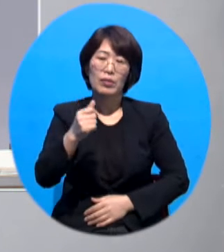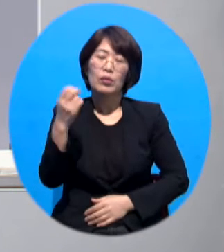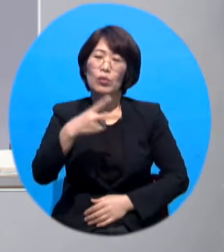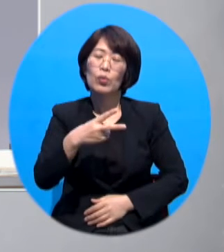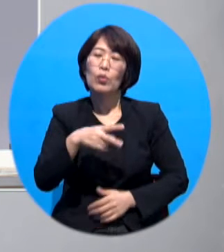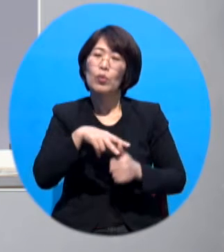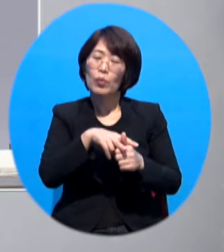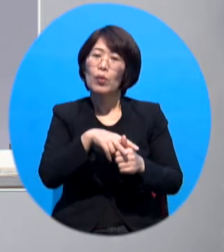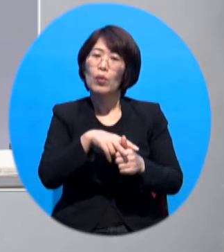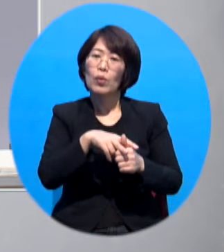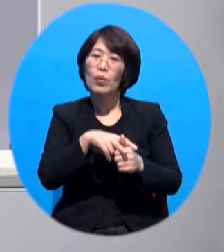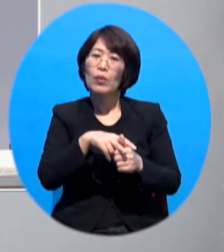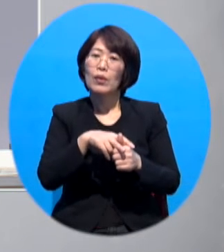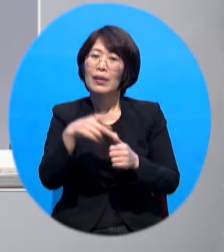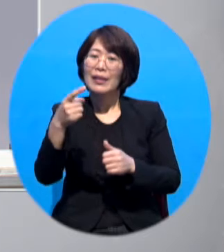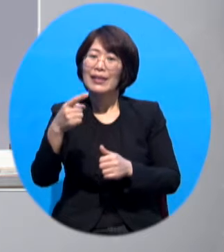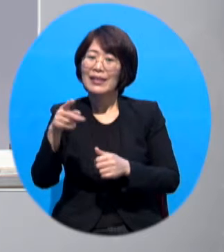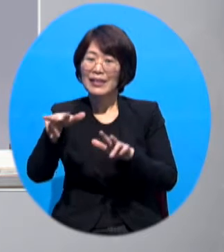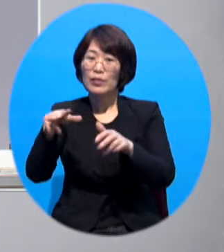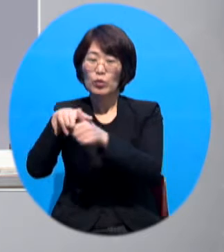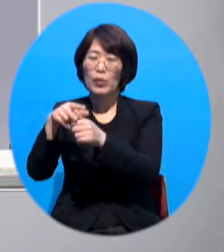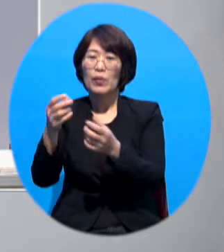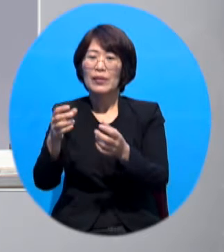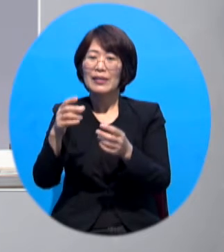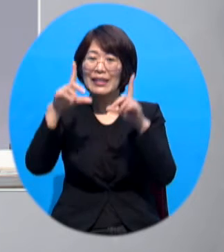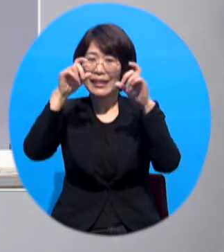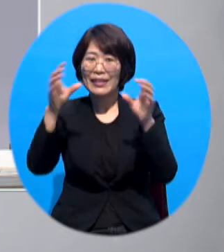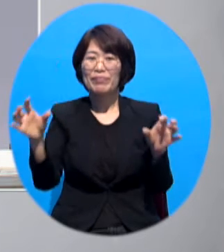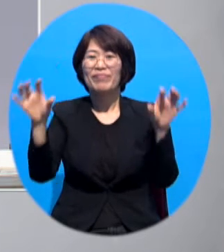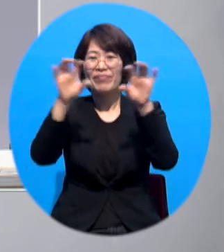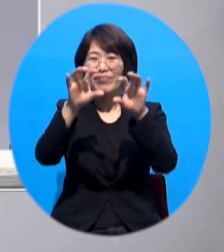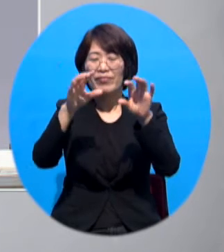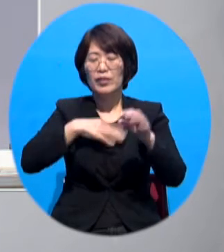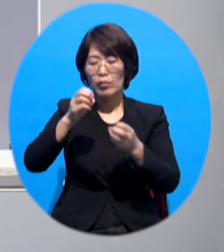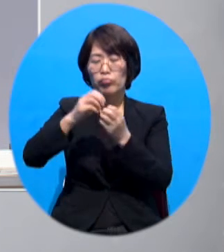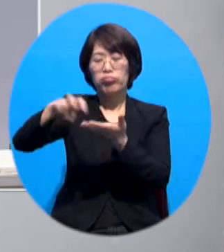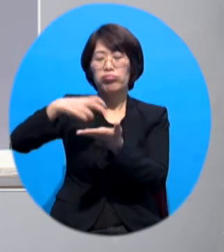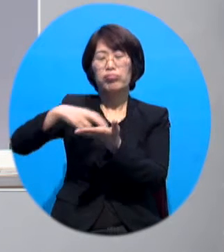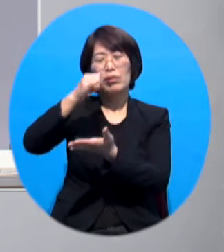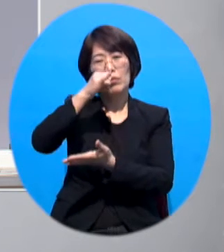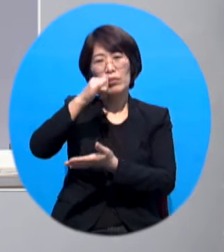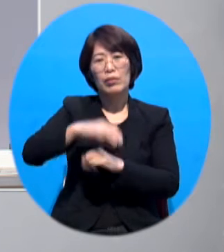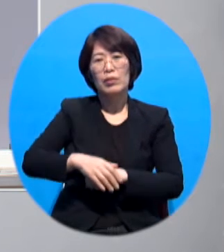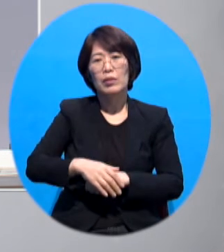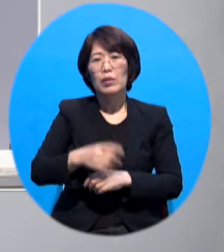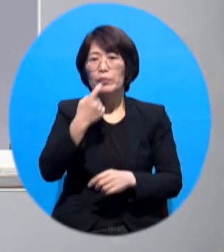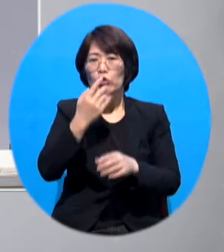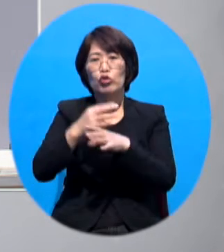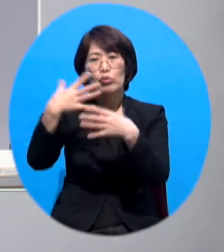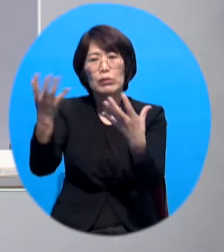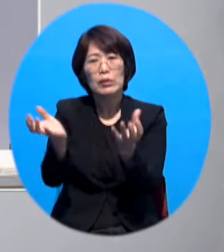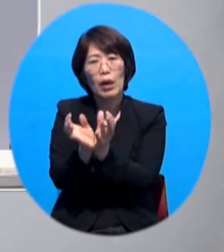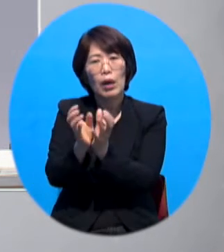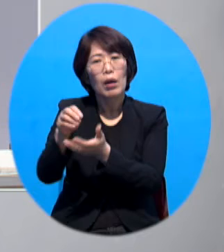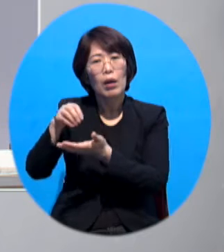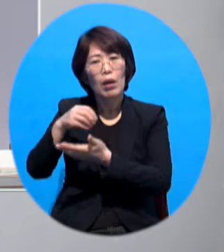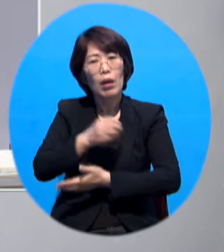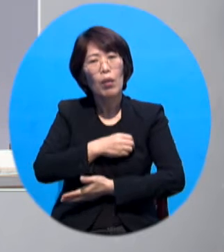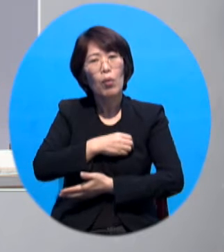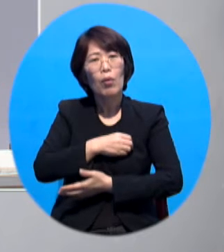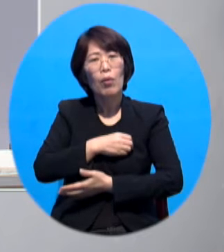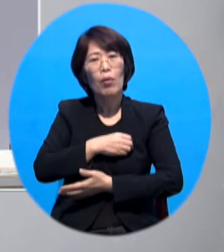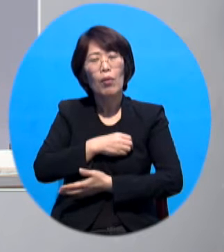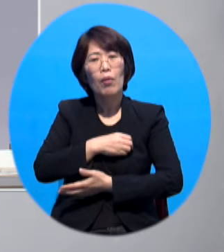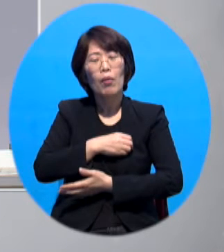대통령 우 가 나란히 찍은 사진이 제게 선거 문자 정보로 께서 오더라구요 어 같이 민주당이 냥 정당 회의인 양